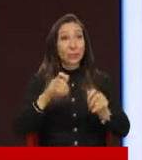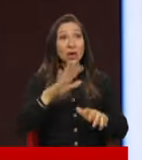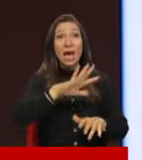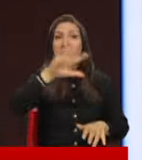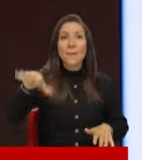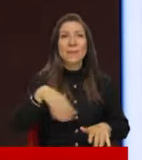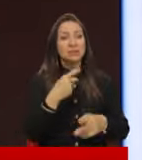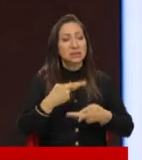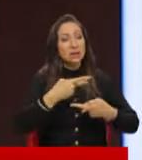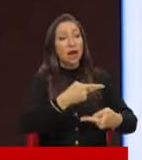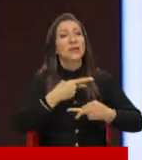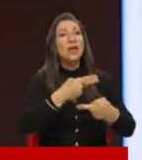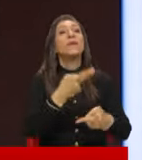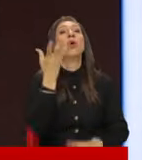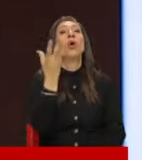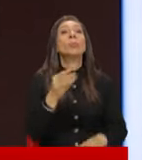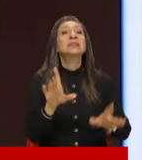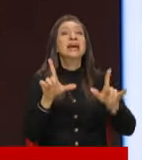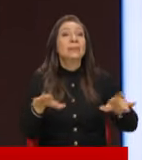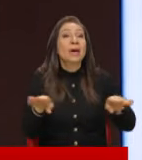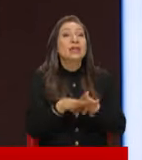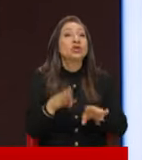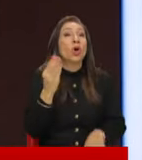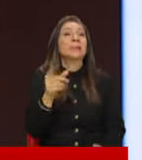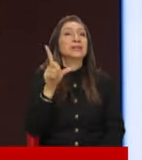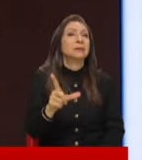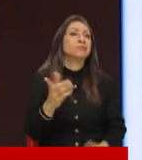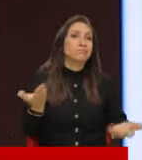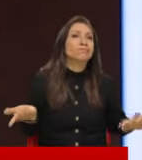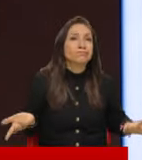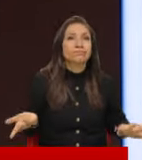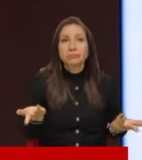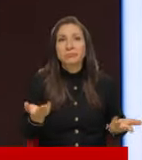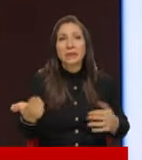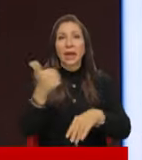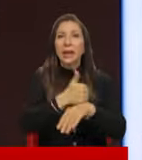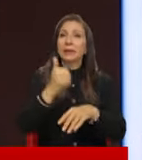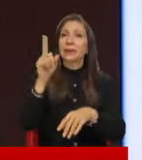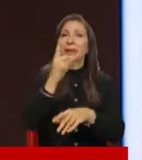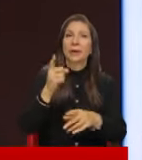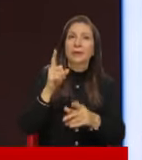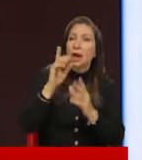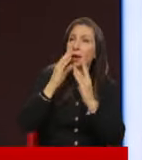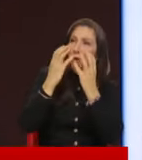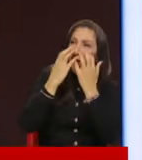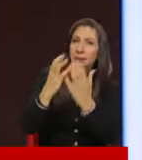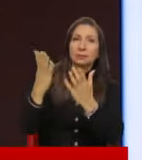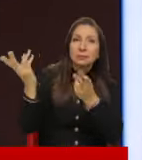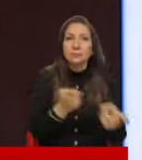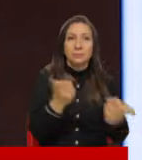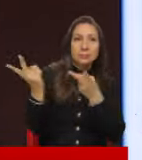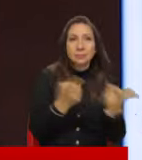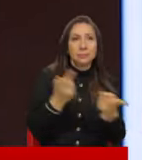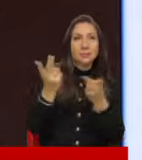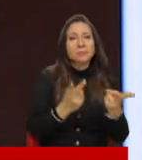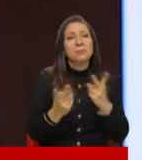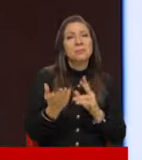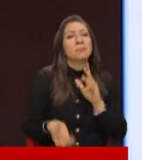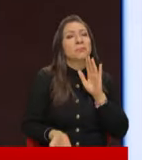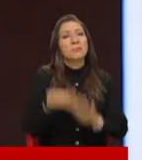hepimize eşit şekilde yer vermeli Oysa tamamen iktidarın borazanlı yapan bir TRT ile karşı